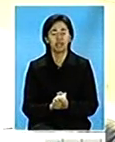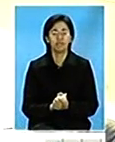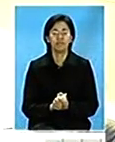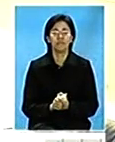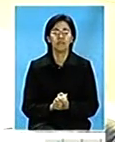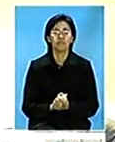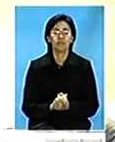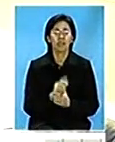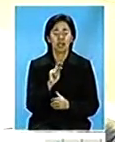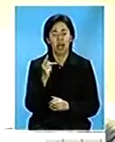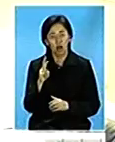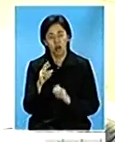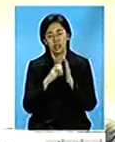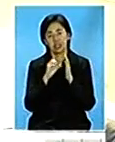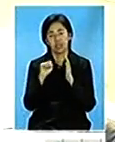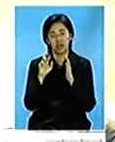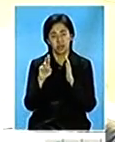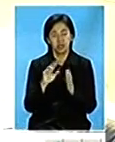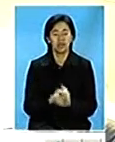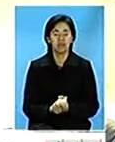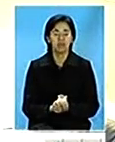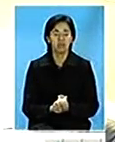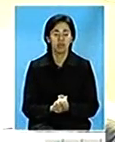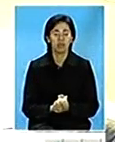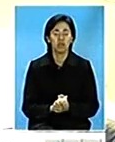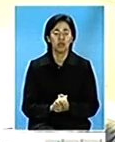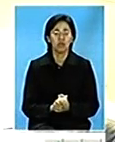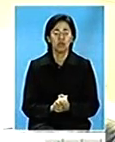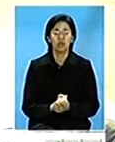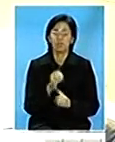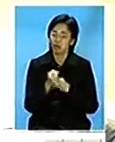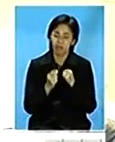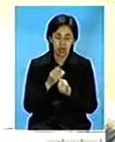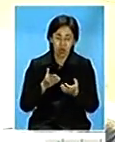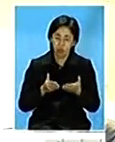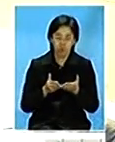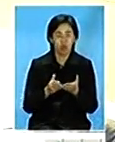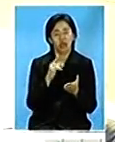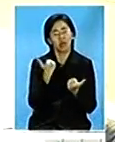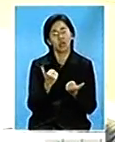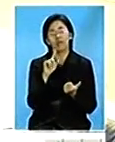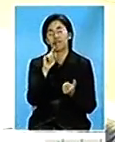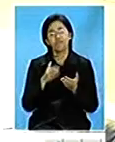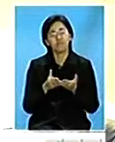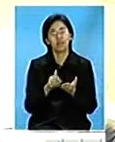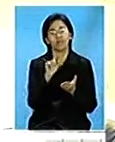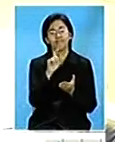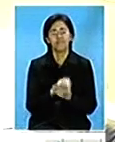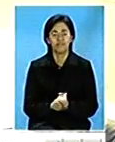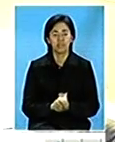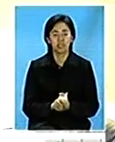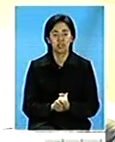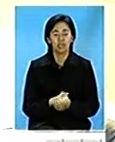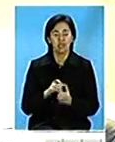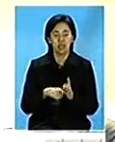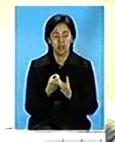ที่แก่งคอยสระบุรีเนี่ยเรือเดินทั้งปีครับเดี๋ยวนี้เดินไม่ได้แล้วประการแรกก็คือว่า